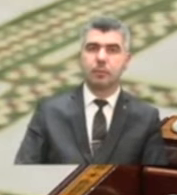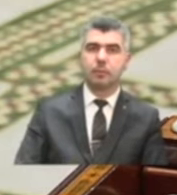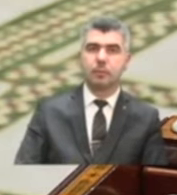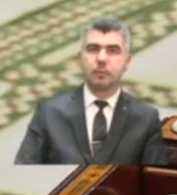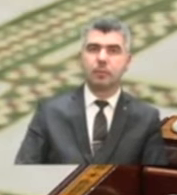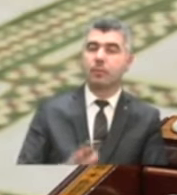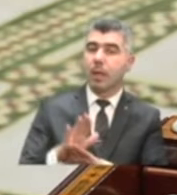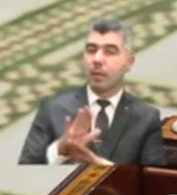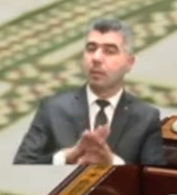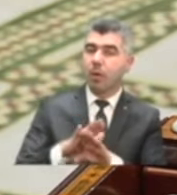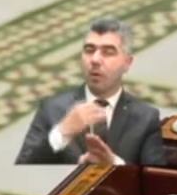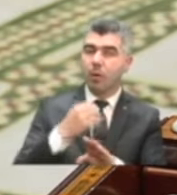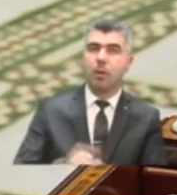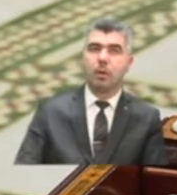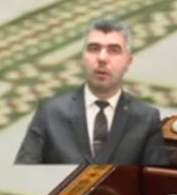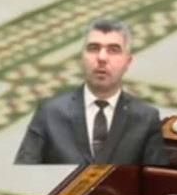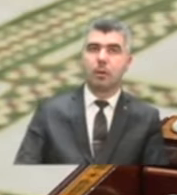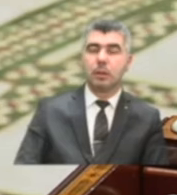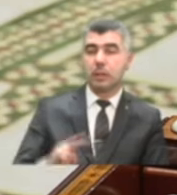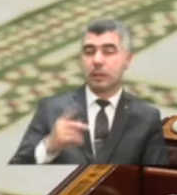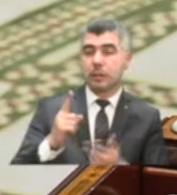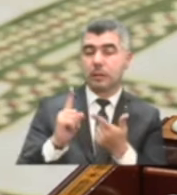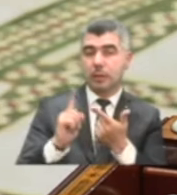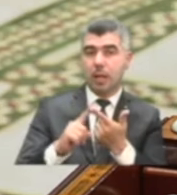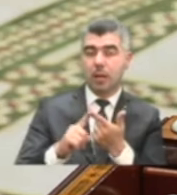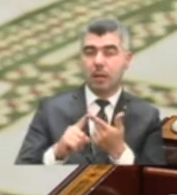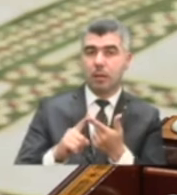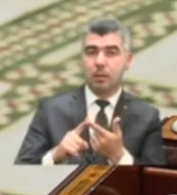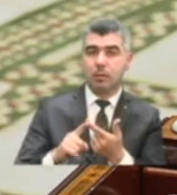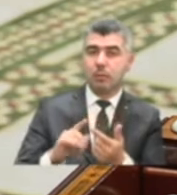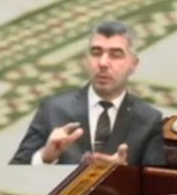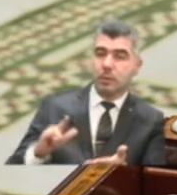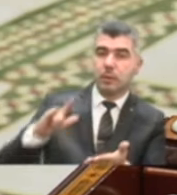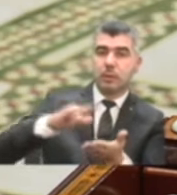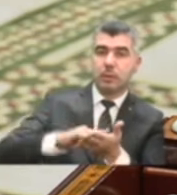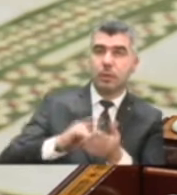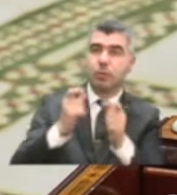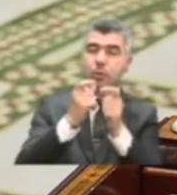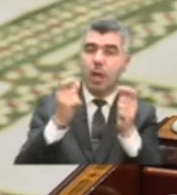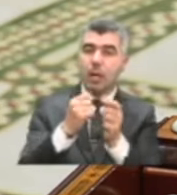اسمح لي. اذن هذه الاولى. هذه ثانيا، الخطوط الملكيه ماشي دعم،